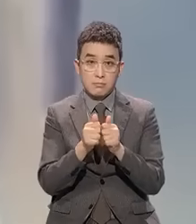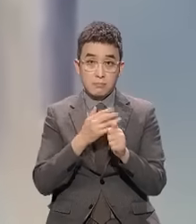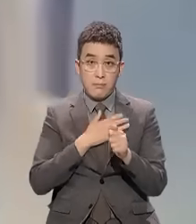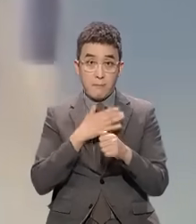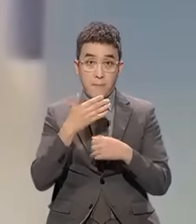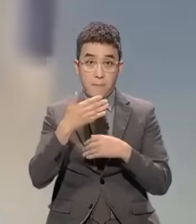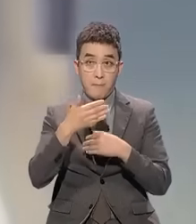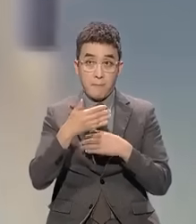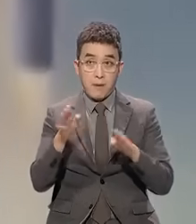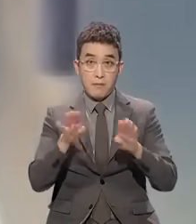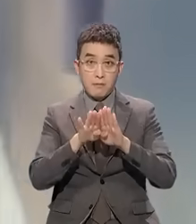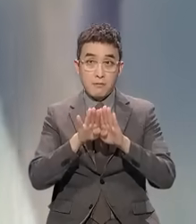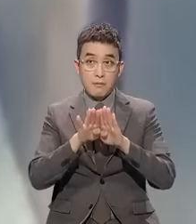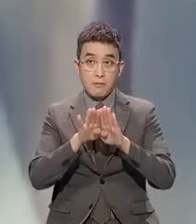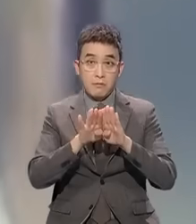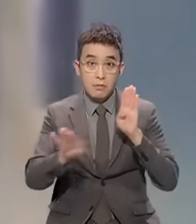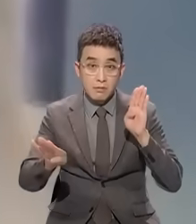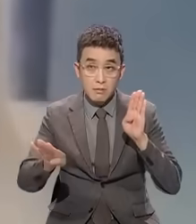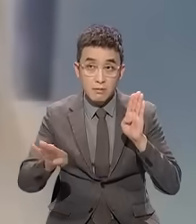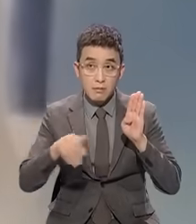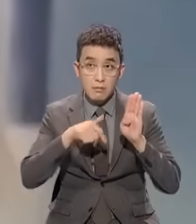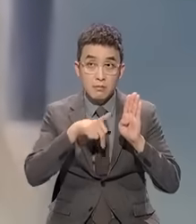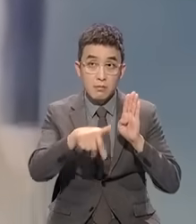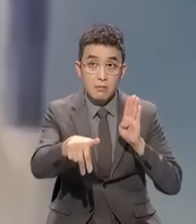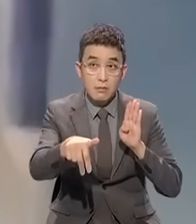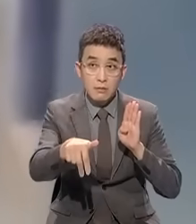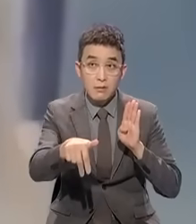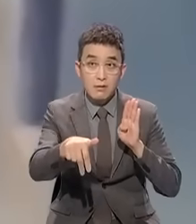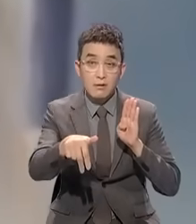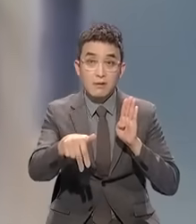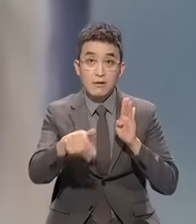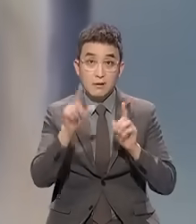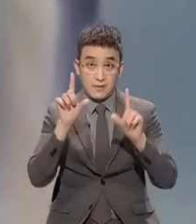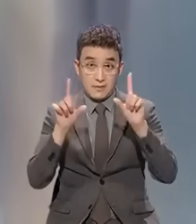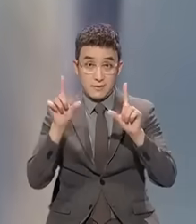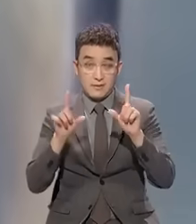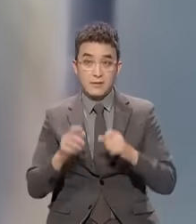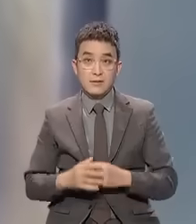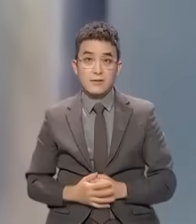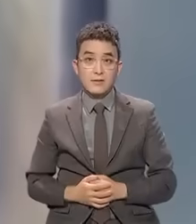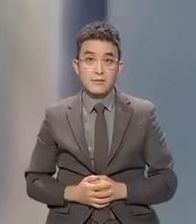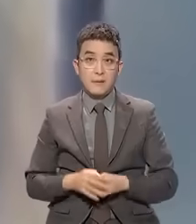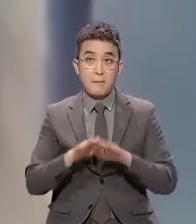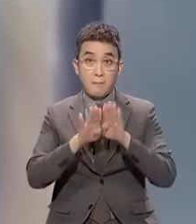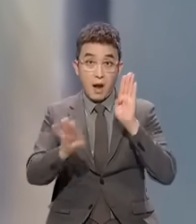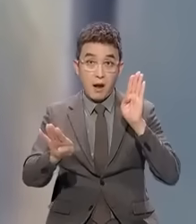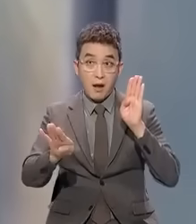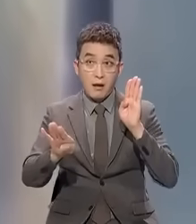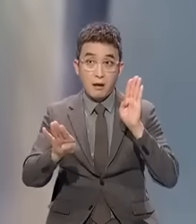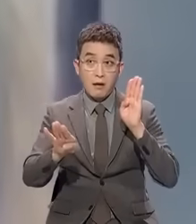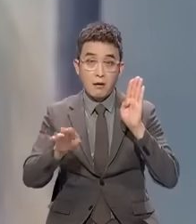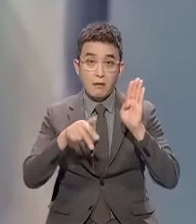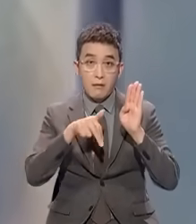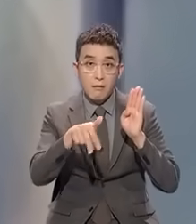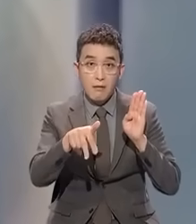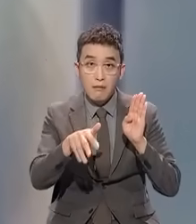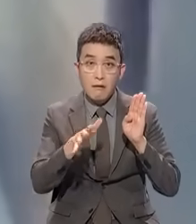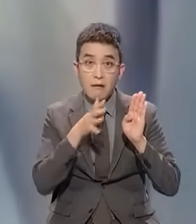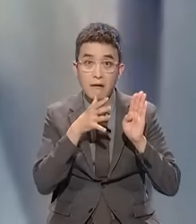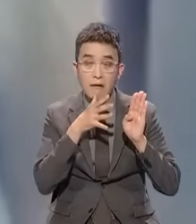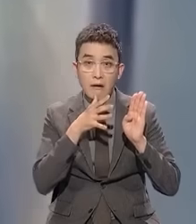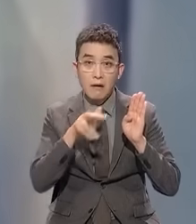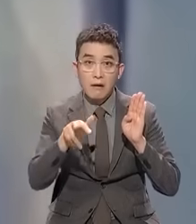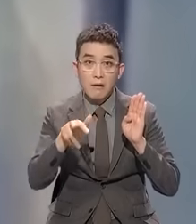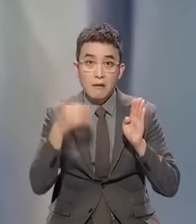들어왔다가 잠시 뒤에 객실 밖으로 나왔다가 자, 그냥 지금 일단 예, 들어가죠. 들어갑니다. 들어가요. 그리고 그리고 금방 또 바로 나와요.